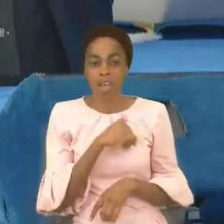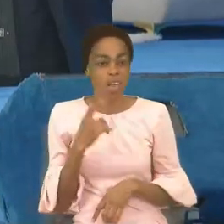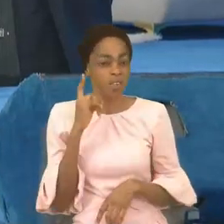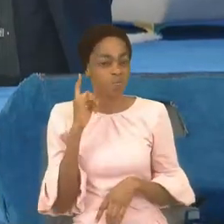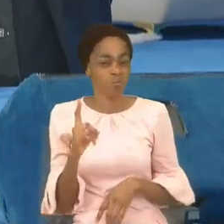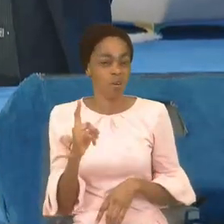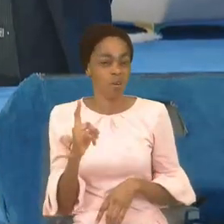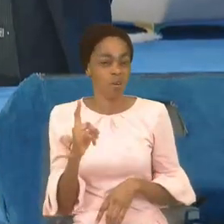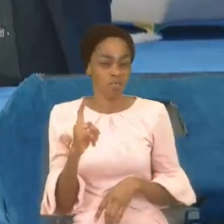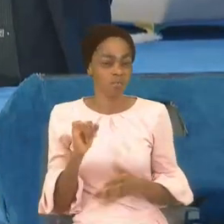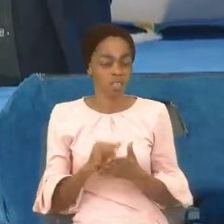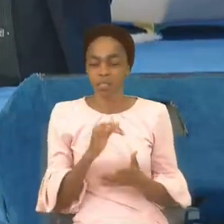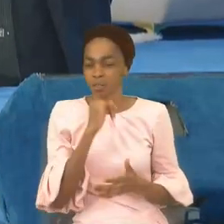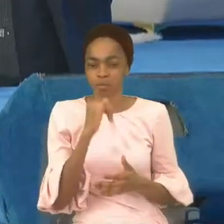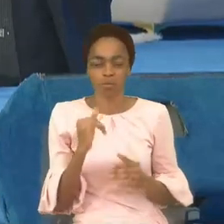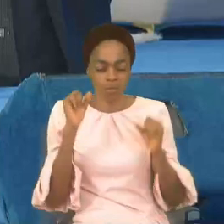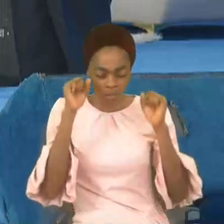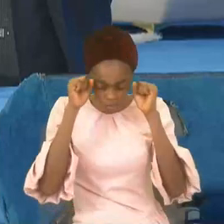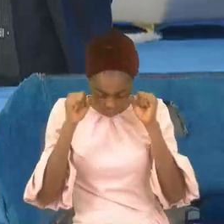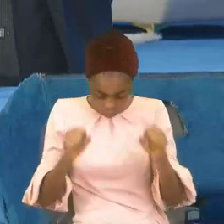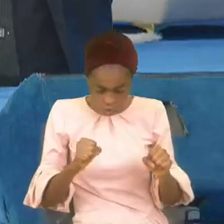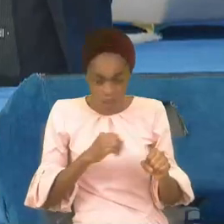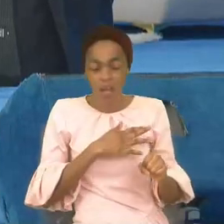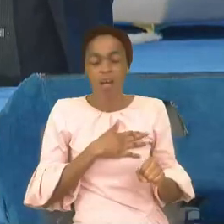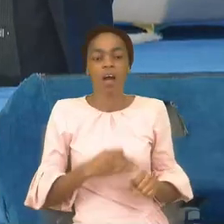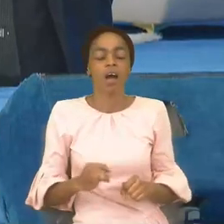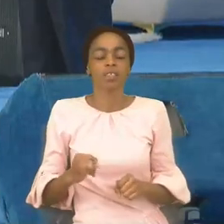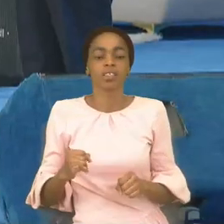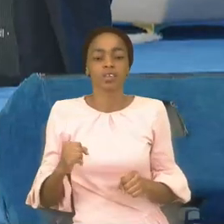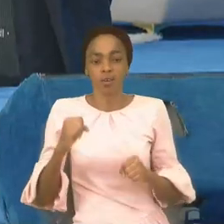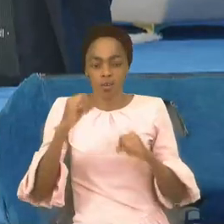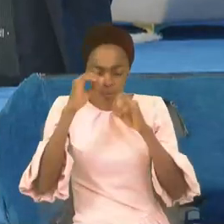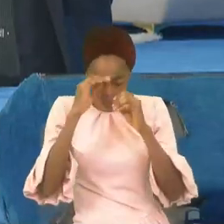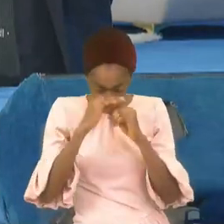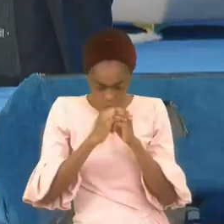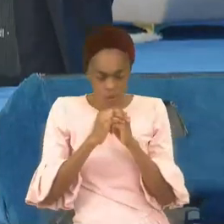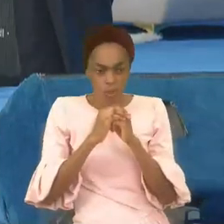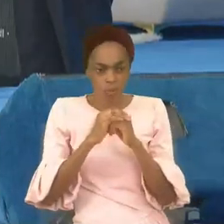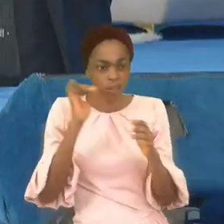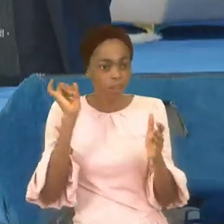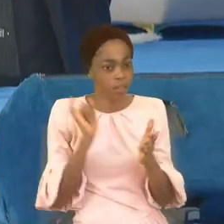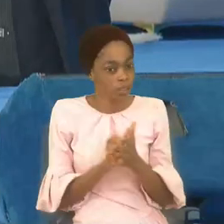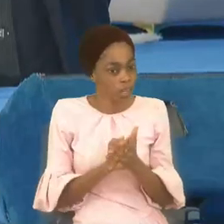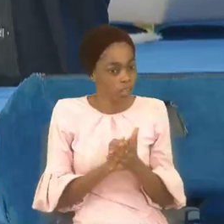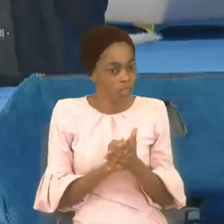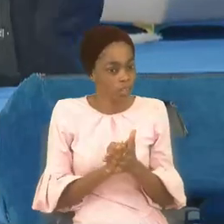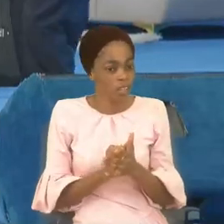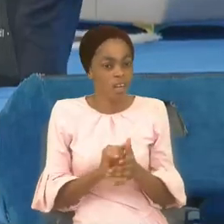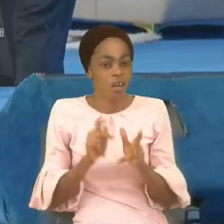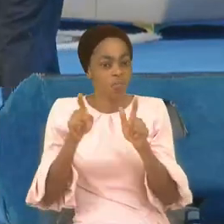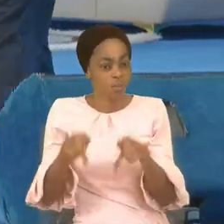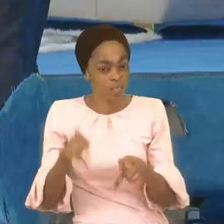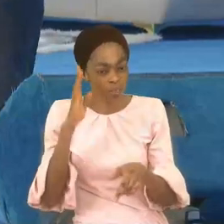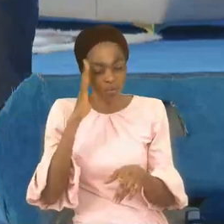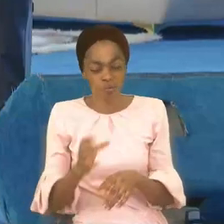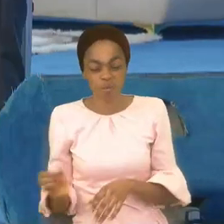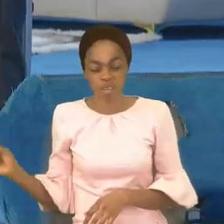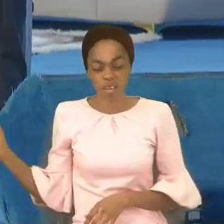quiconque ne se prosternerait pas et n'adorerait pas serait jeté au milieu